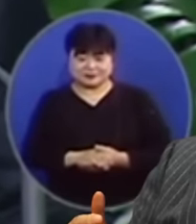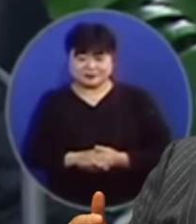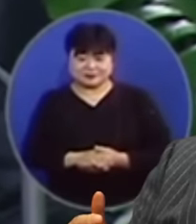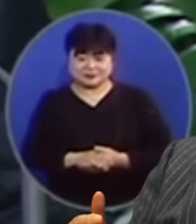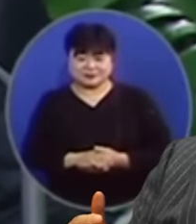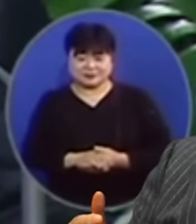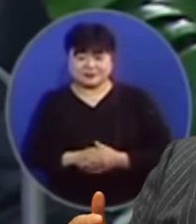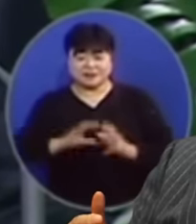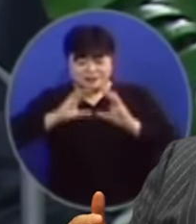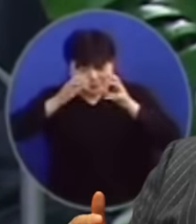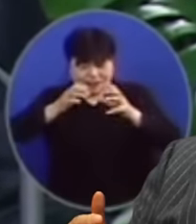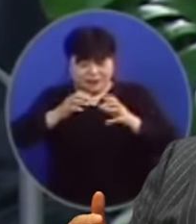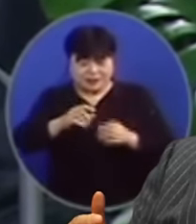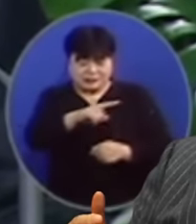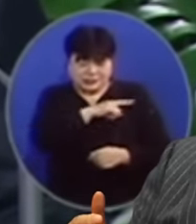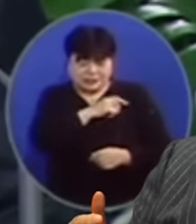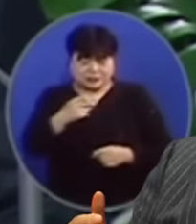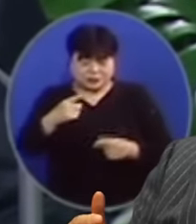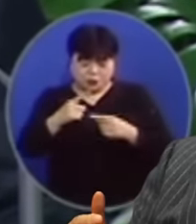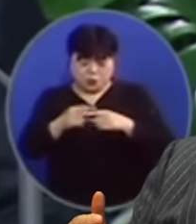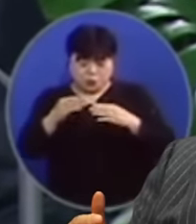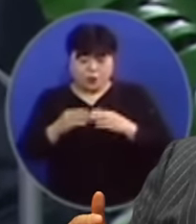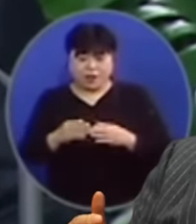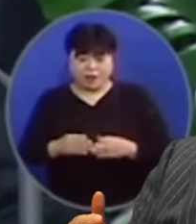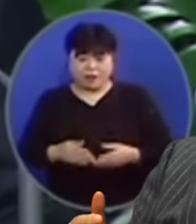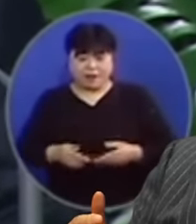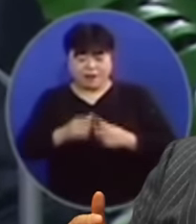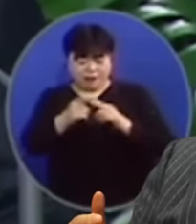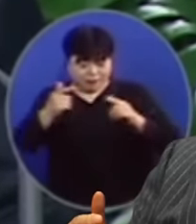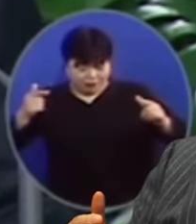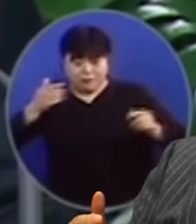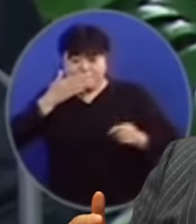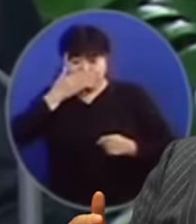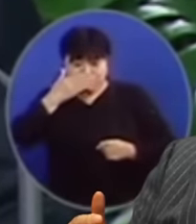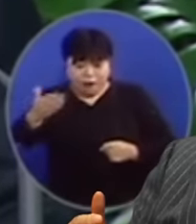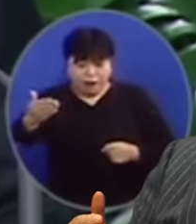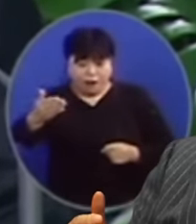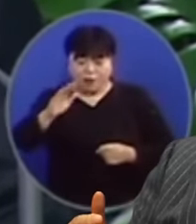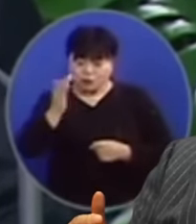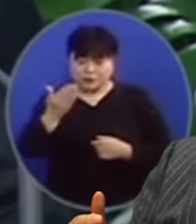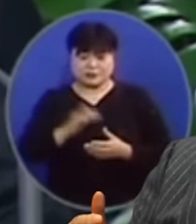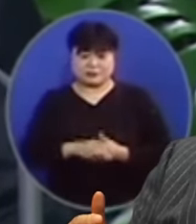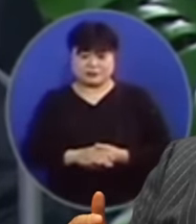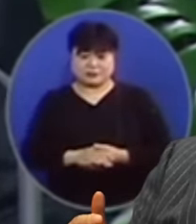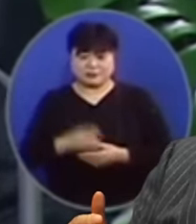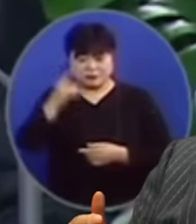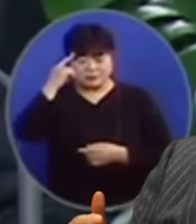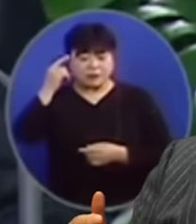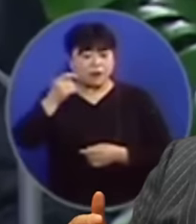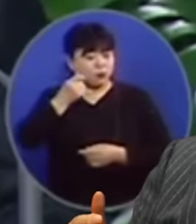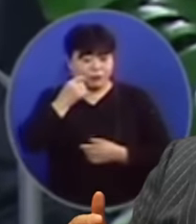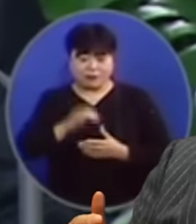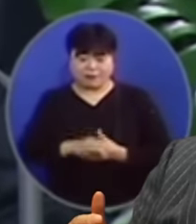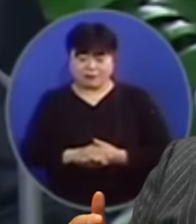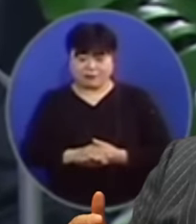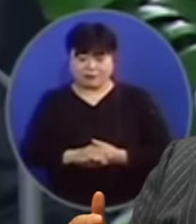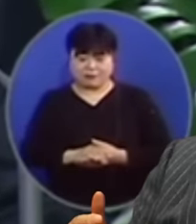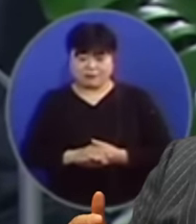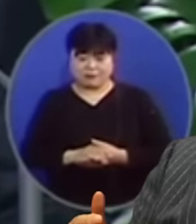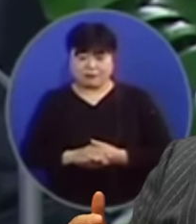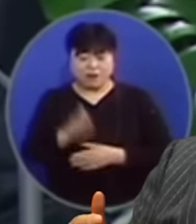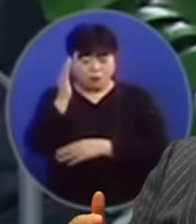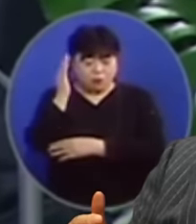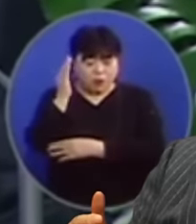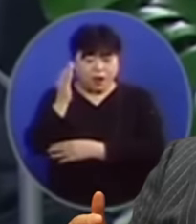내가 세계 최대의 교회 목회를 할 수 있는 목회자가 되었는지 상상할 수 없고 어떻게 해서